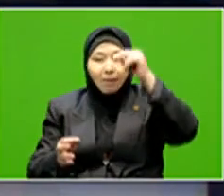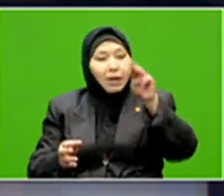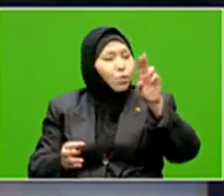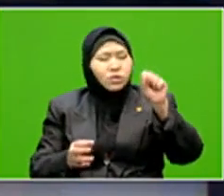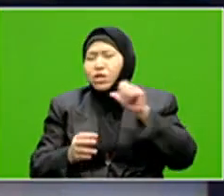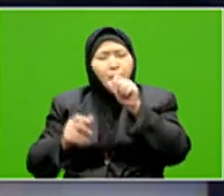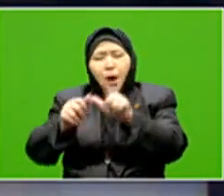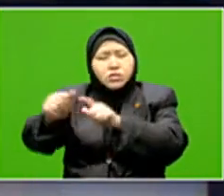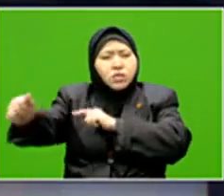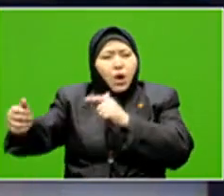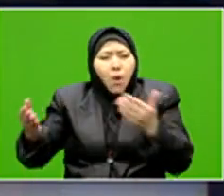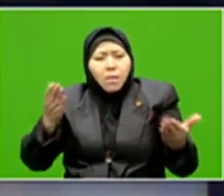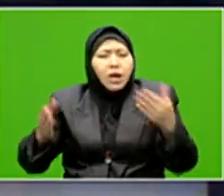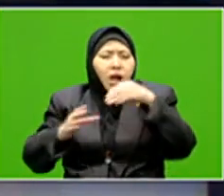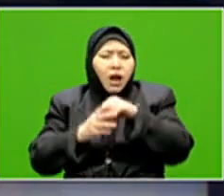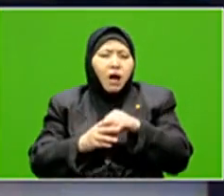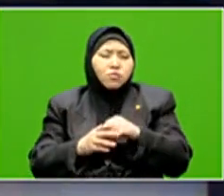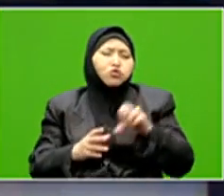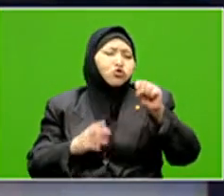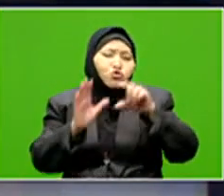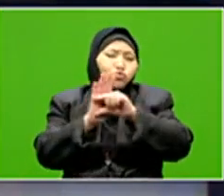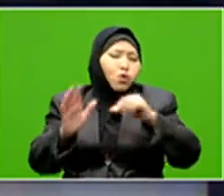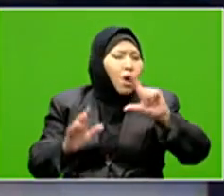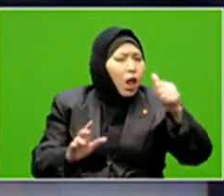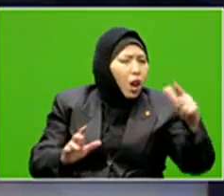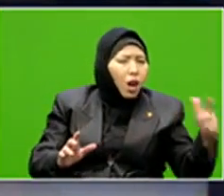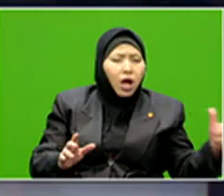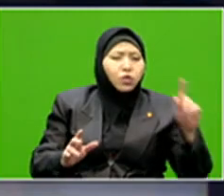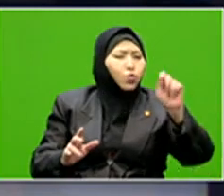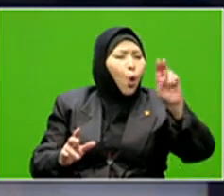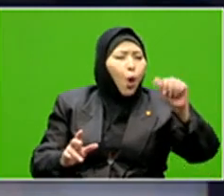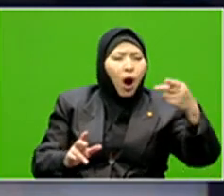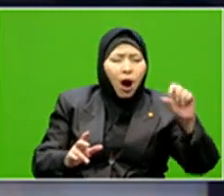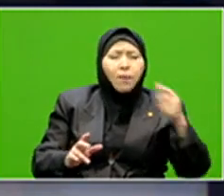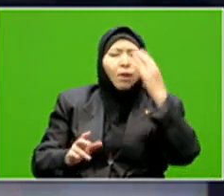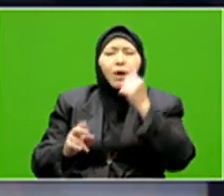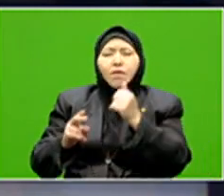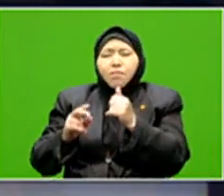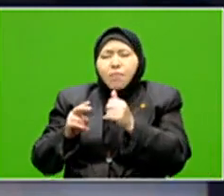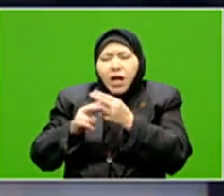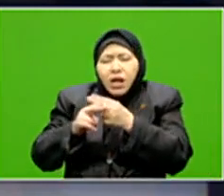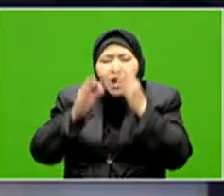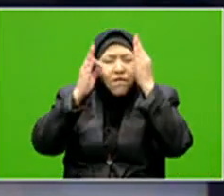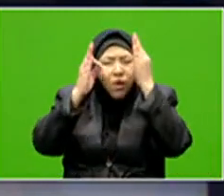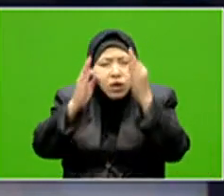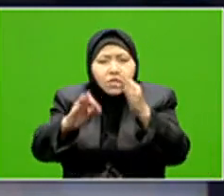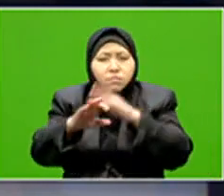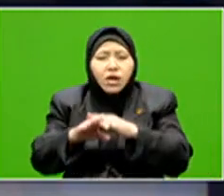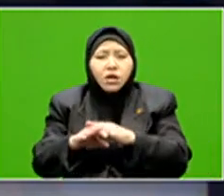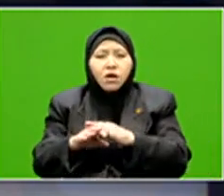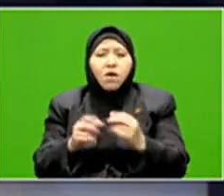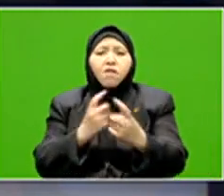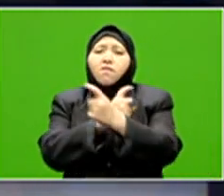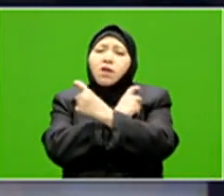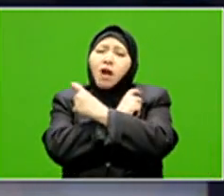panjang berbanding kisah Nabi Musa dalam surah Taha, dalam surah-surah lain. Mengapa pendek dan fokusnya pun pada Firaun, tak